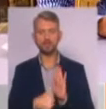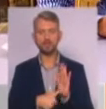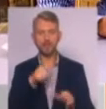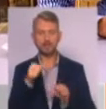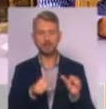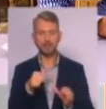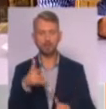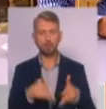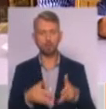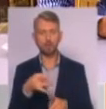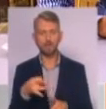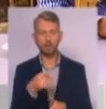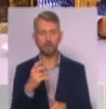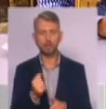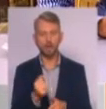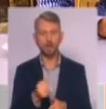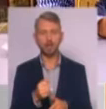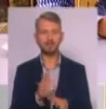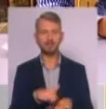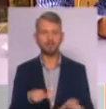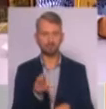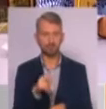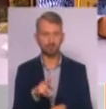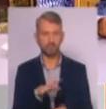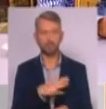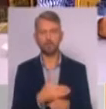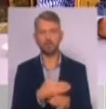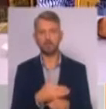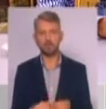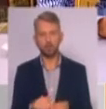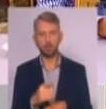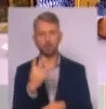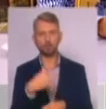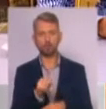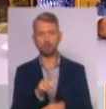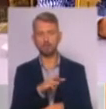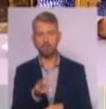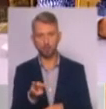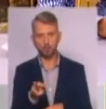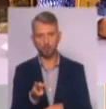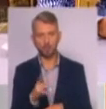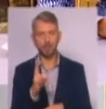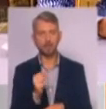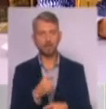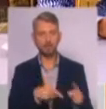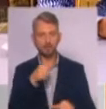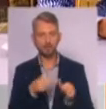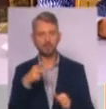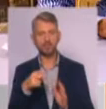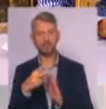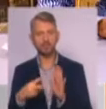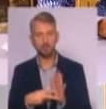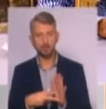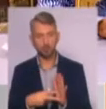2016 рік на Оболонський район на дошкільні навчальні заклади було виділено 41 мільйон. На півріччя